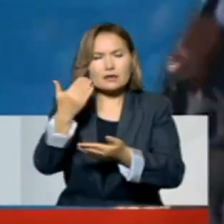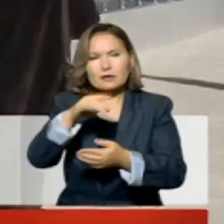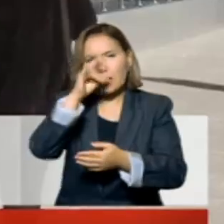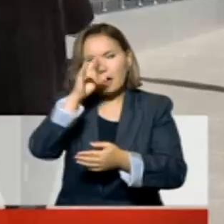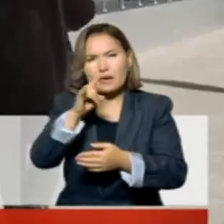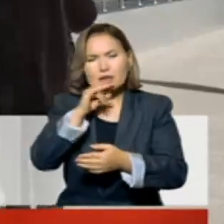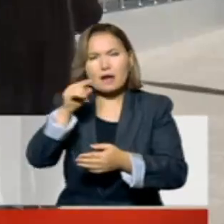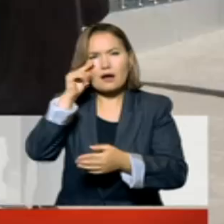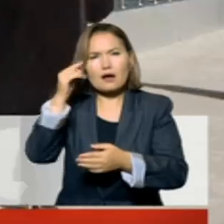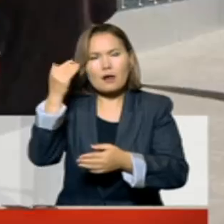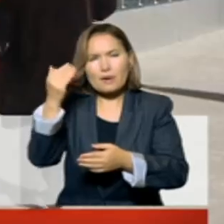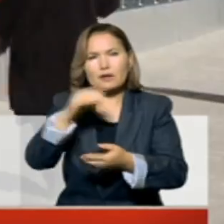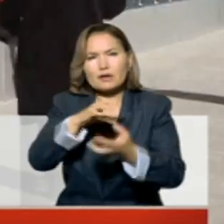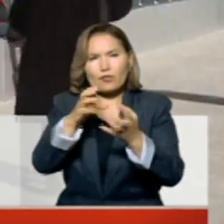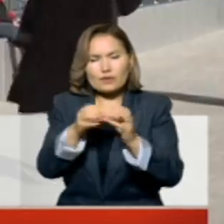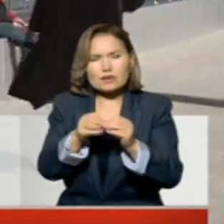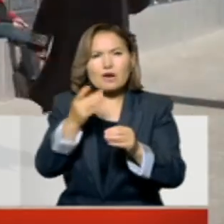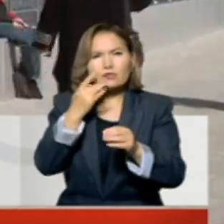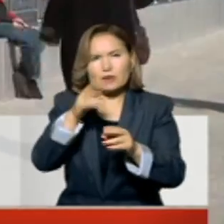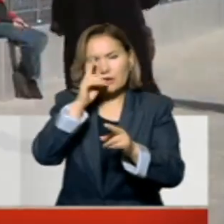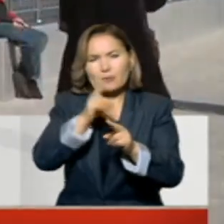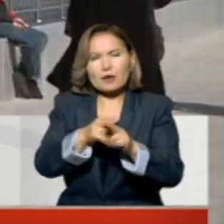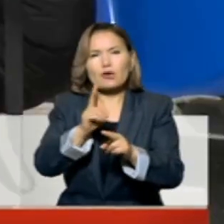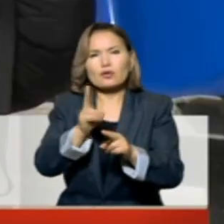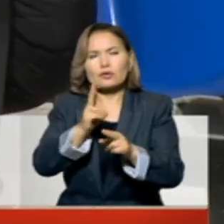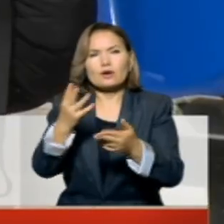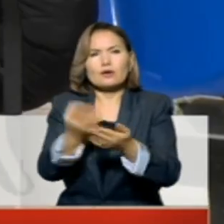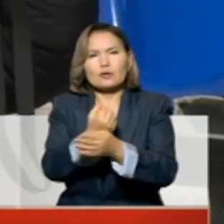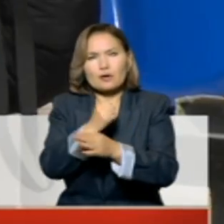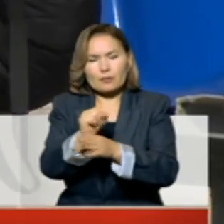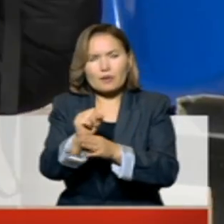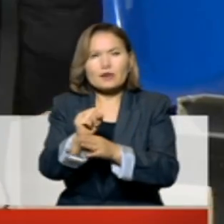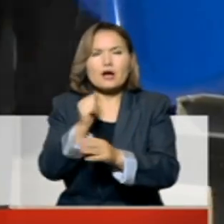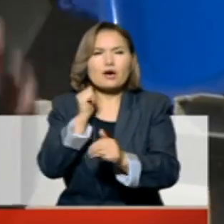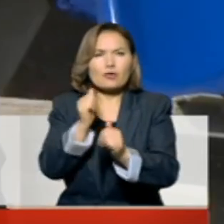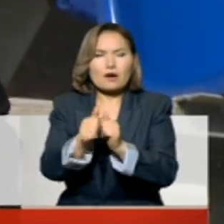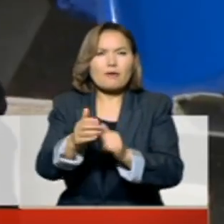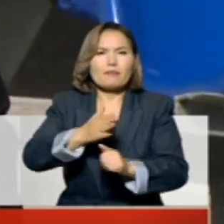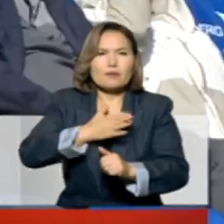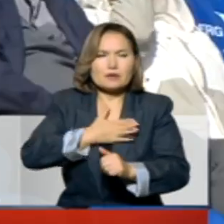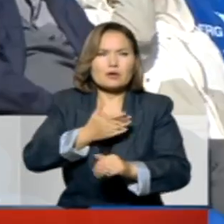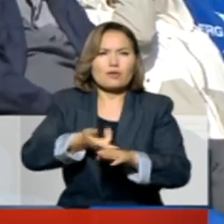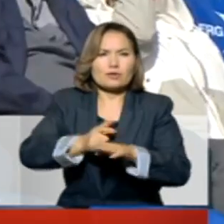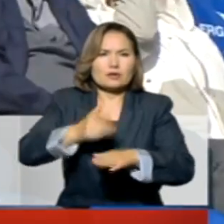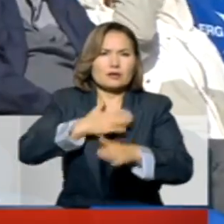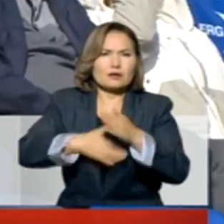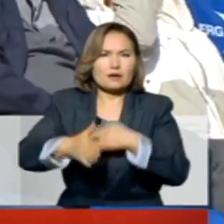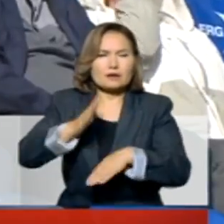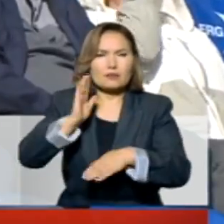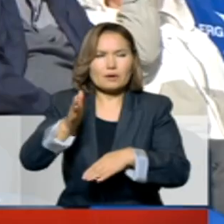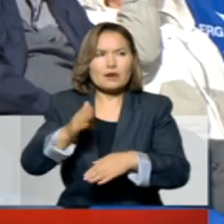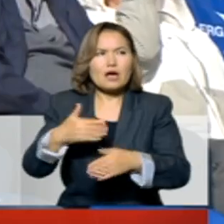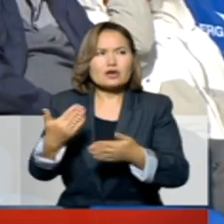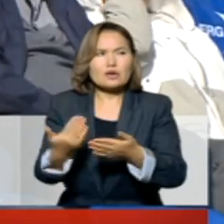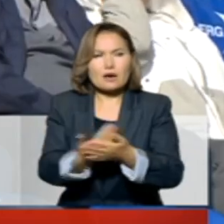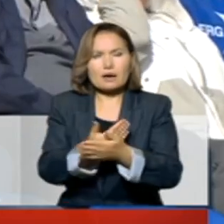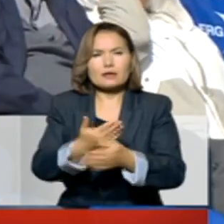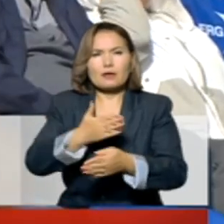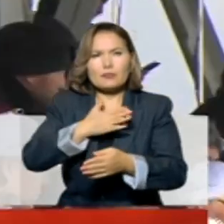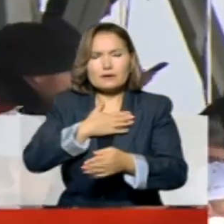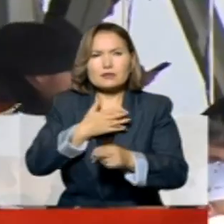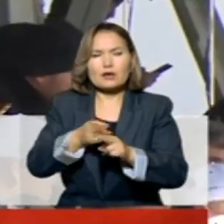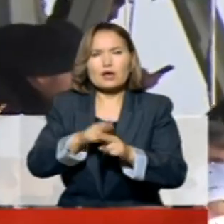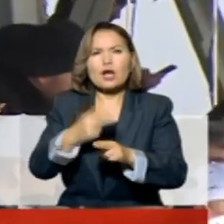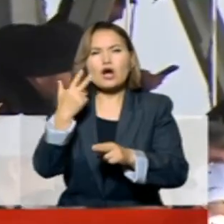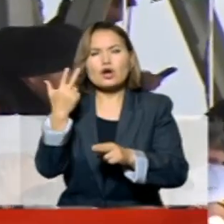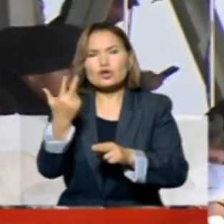қазақ қырғыз бір туған қайсы жеңіске жетсе де біз қуанамыз деп отыр жанкүйерлер. Енді жаңа ғана бізде